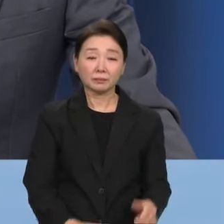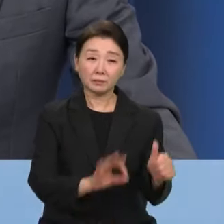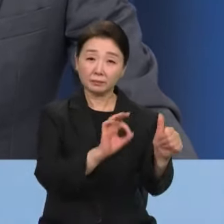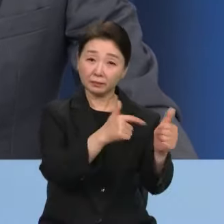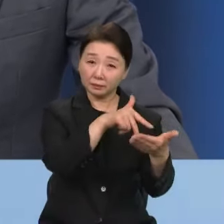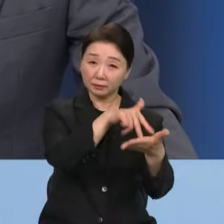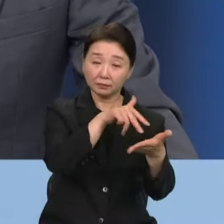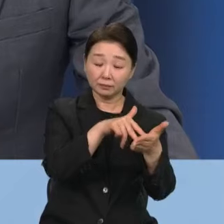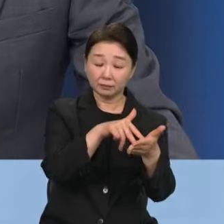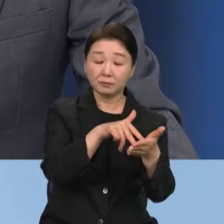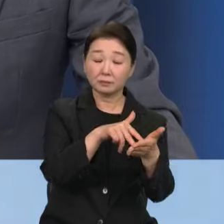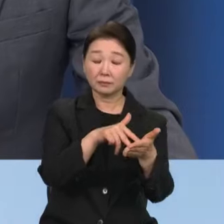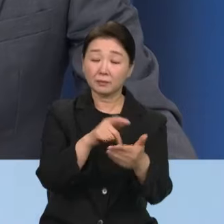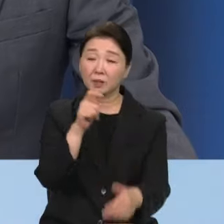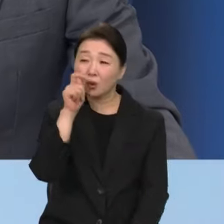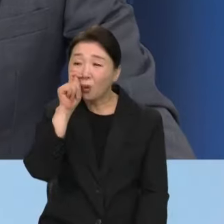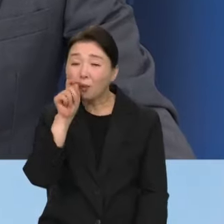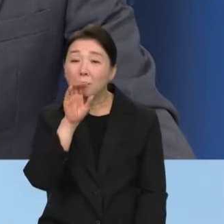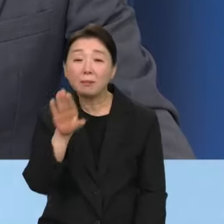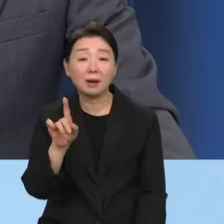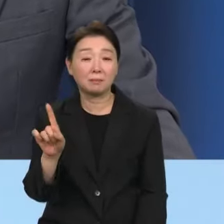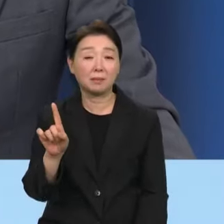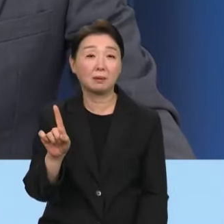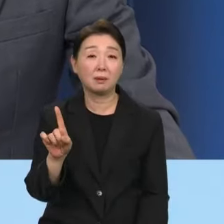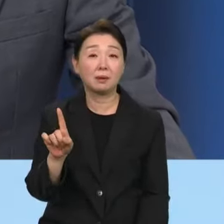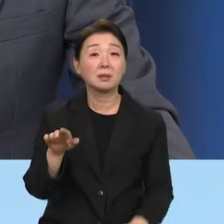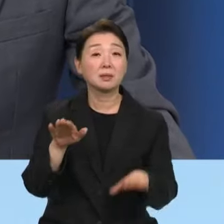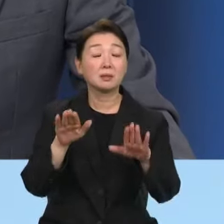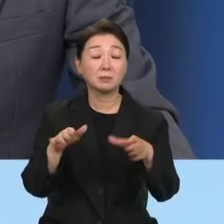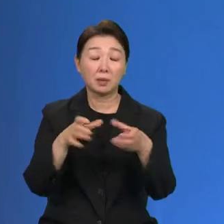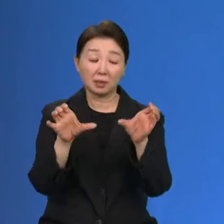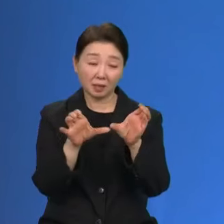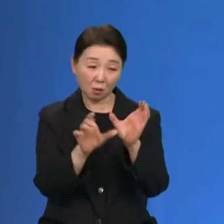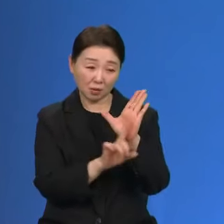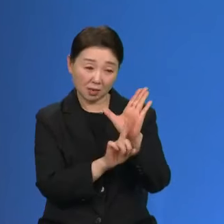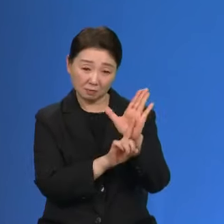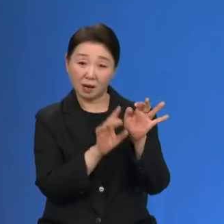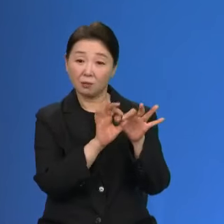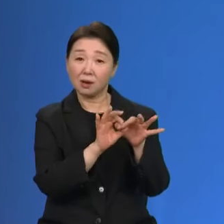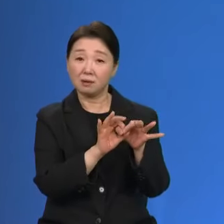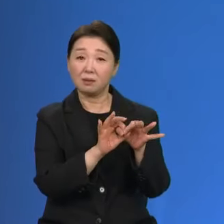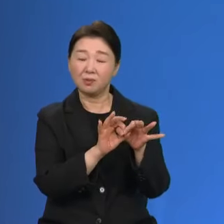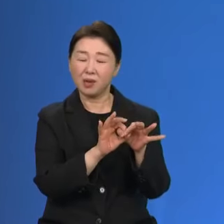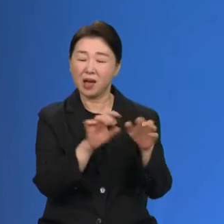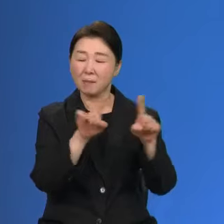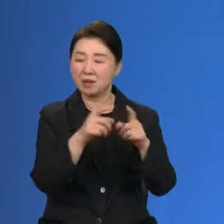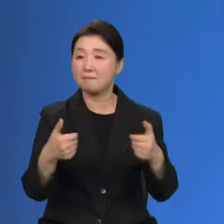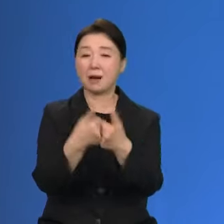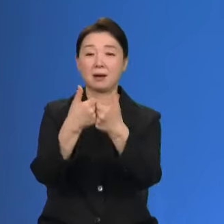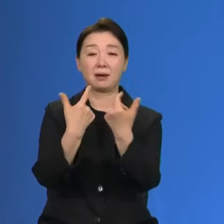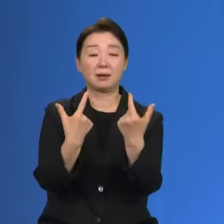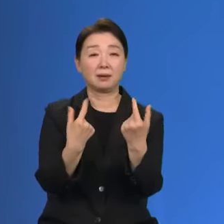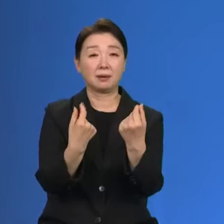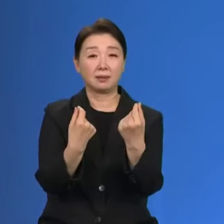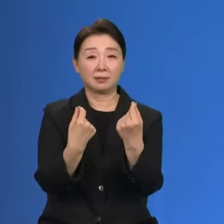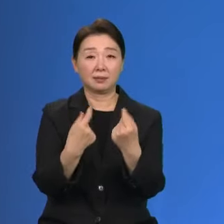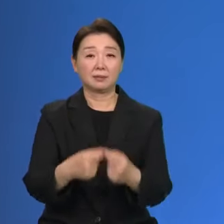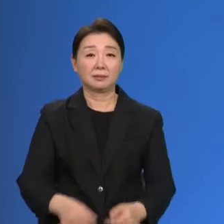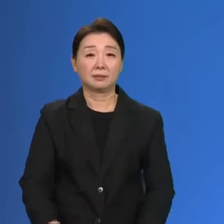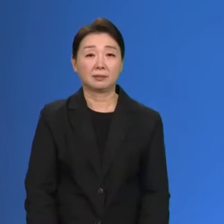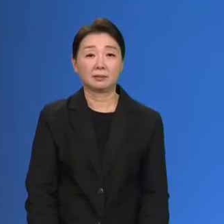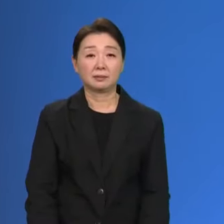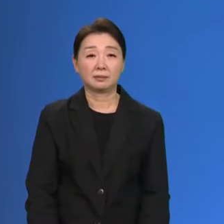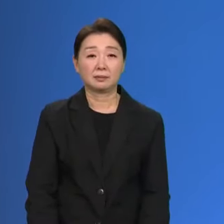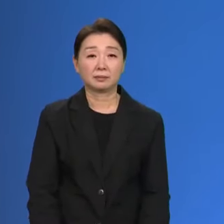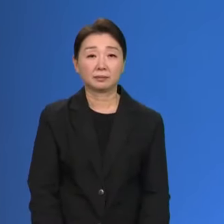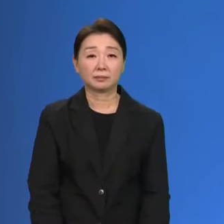측에서 김 여사의 고모까지 거론하고 있는 건 지금 이번 이 당원 게시판 사태에 대한 어떤 맞불 성격이다 이런 분석이 나오고 있고요.